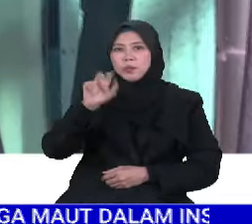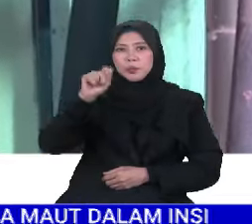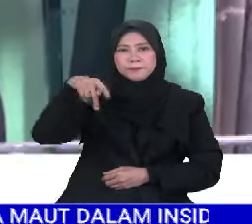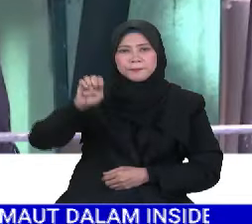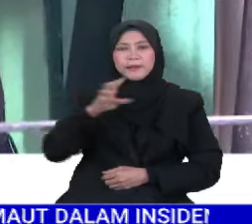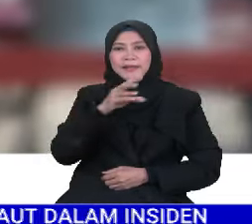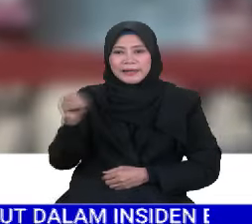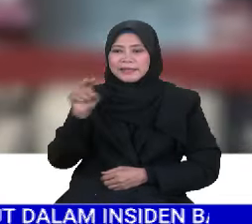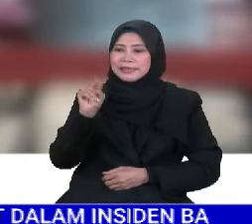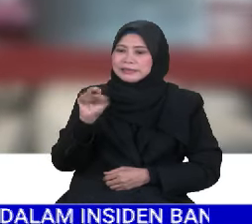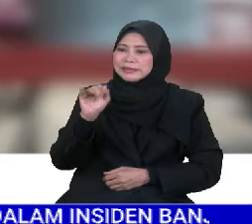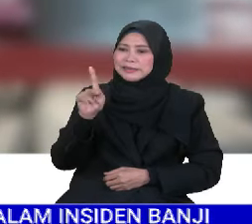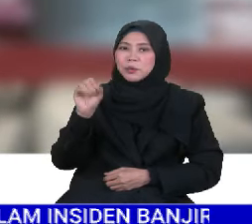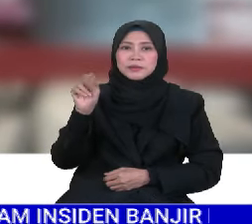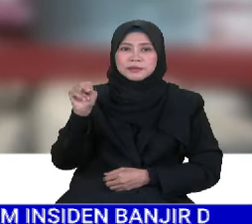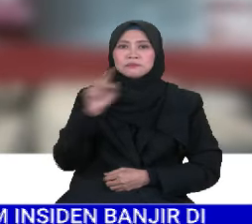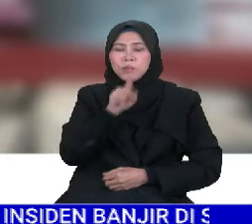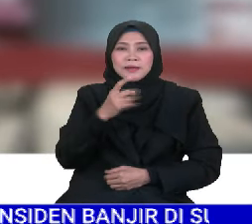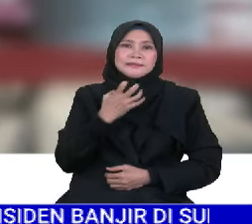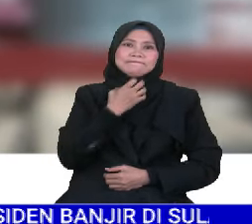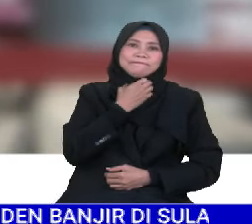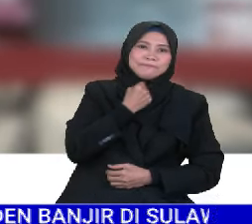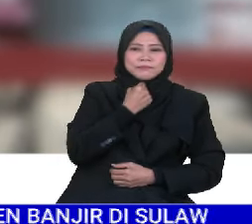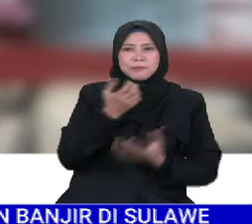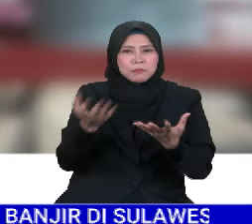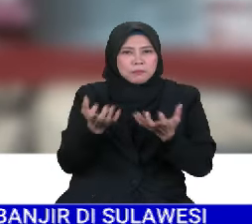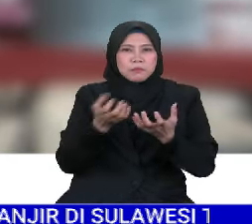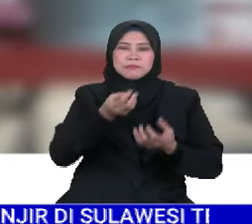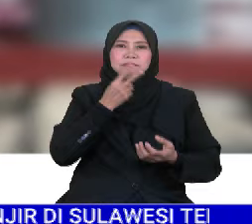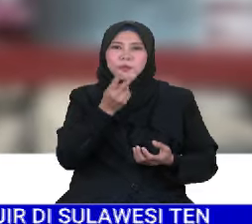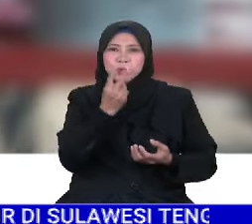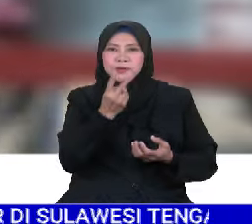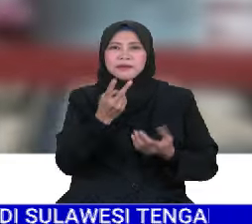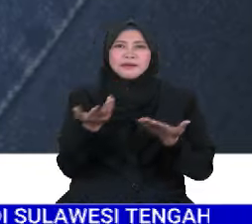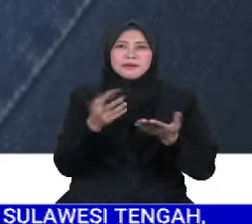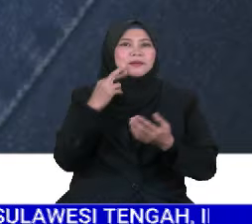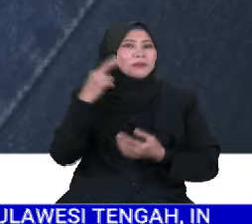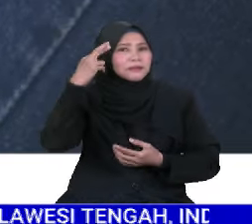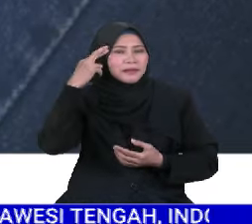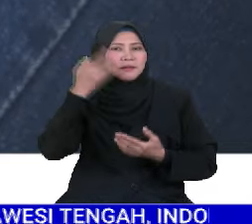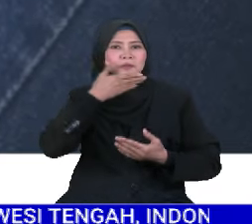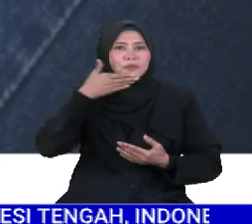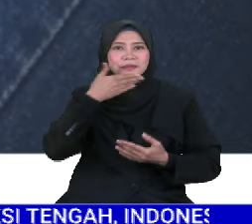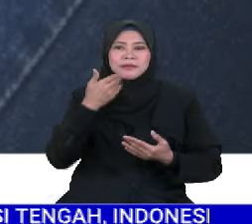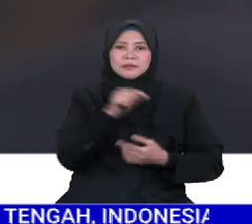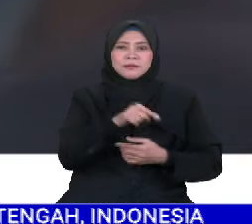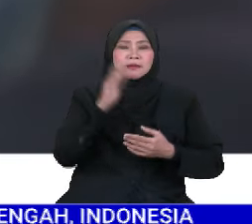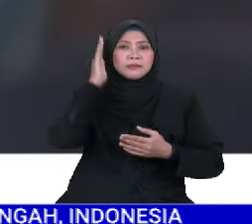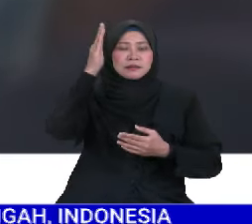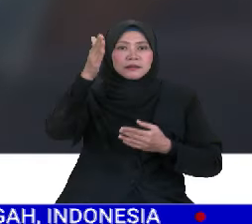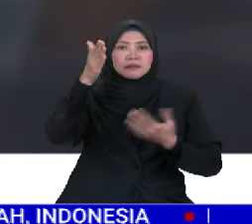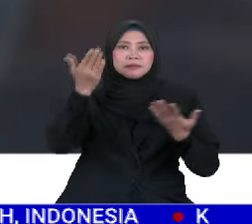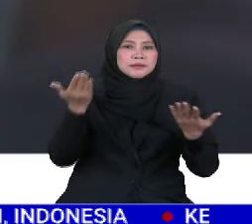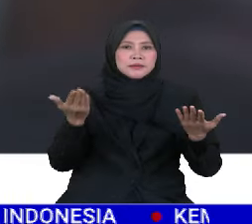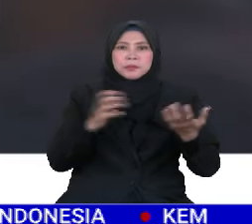boleh menyebabkan ketagihan yang teruk terhadap kanak-kanak dan remaja, di mana brain cells mereka masih berkembang dan mereka